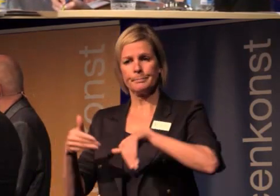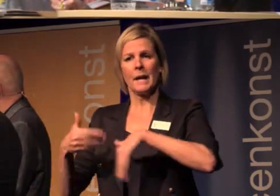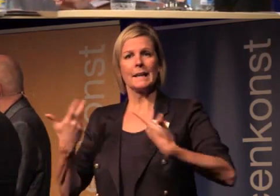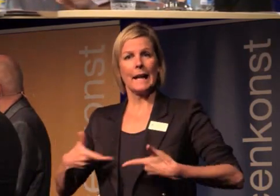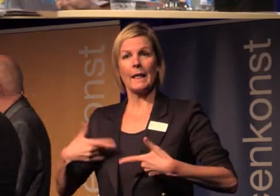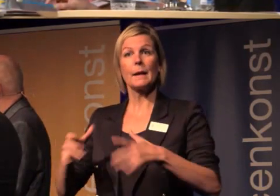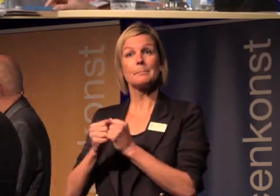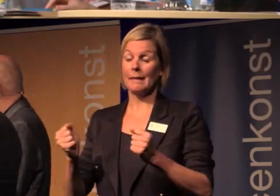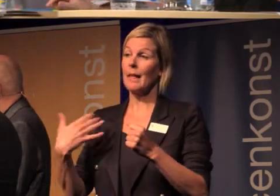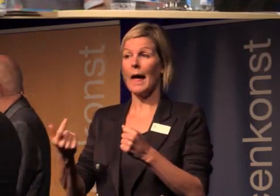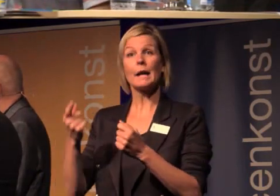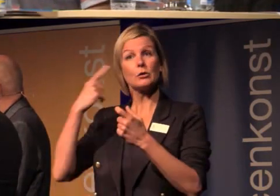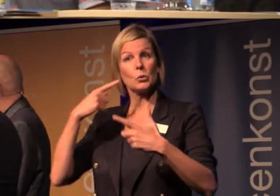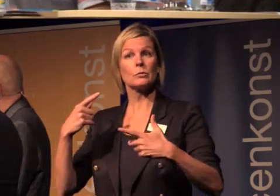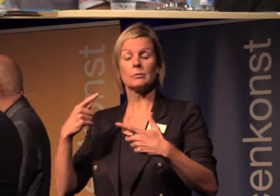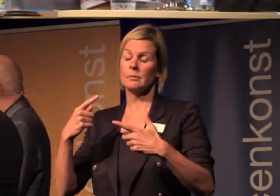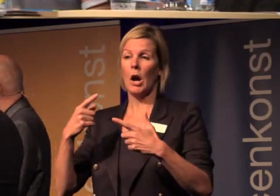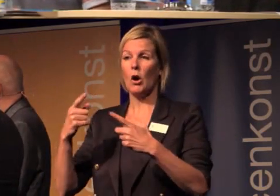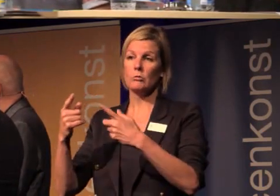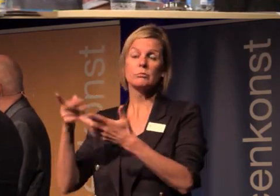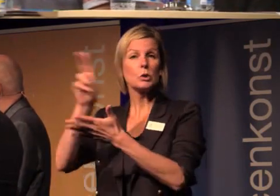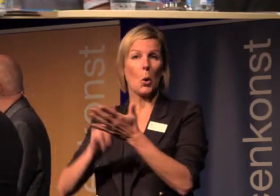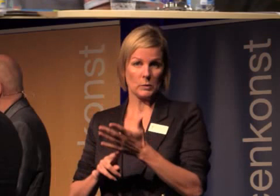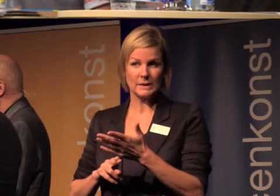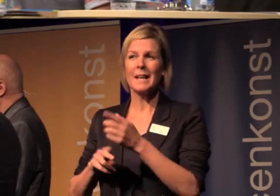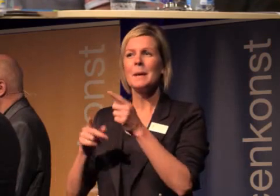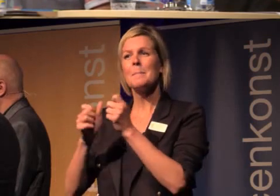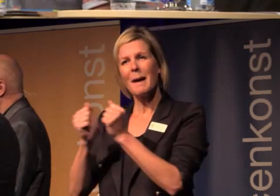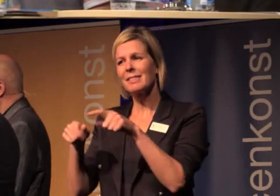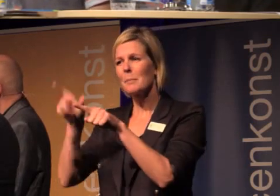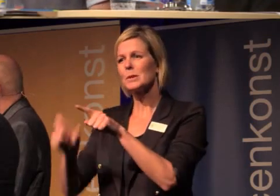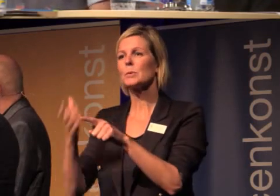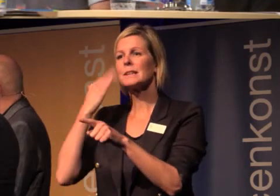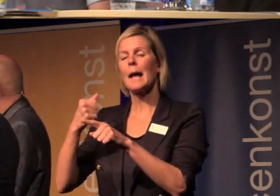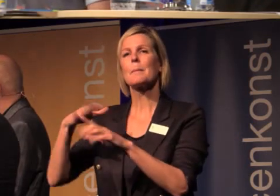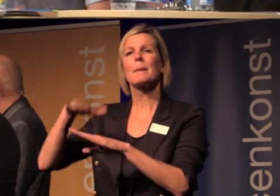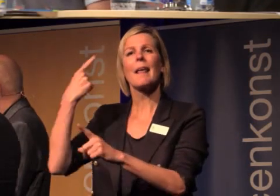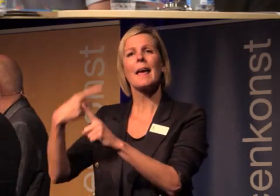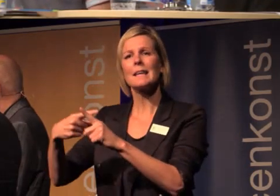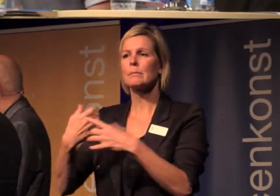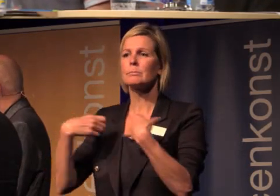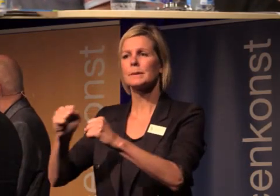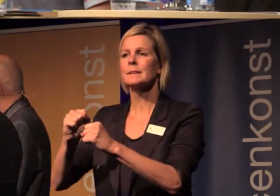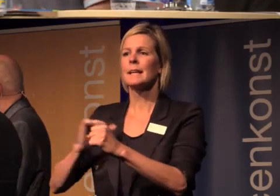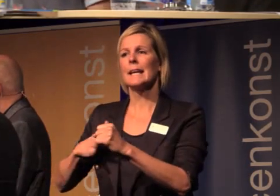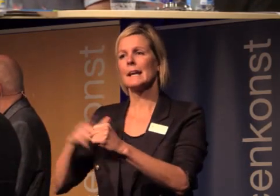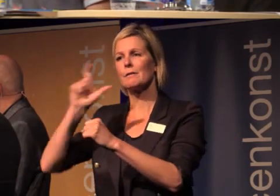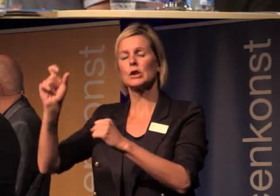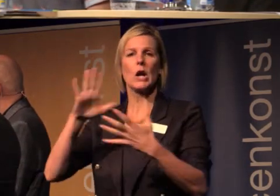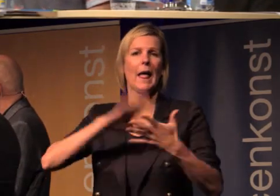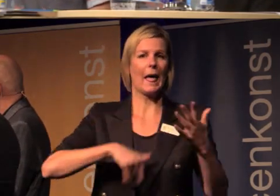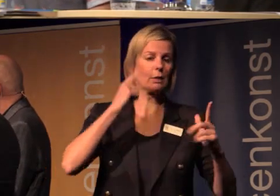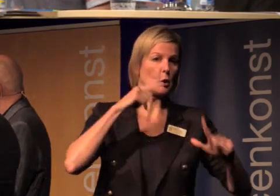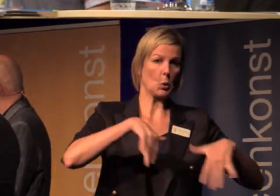Den personen har en större enkelhet till att driva företag, tror jag, än någon som känner att det sysslar med rent kulturskapande. Nu